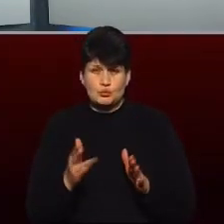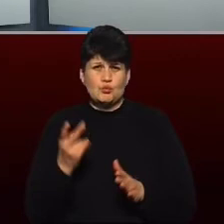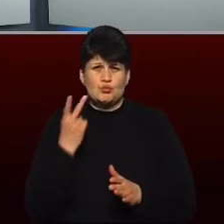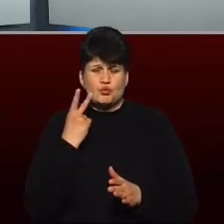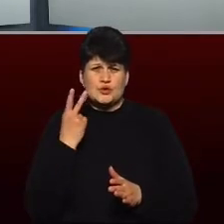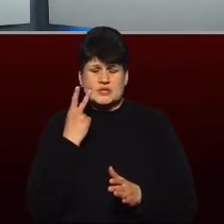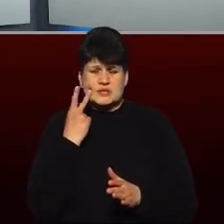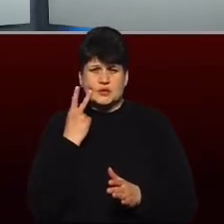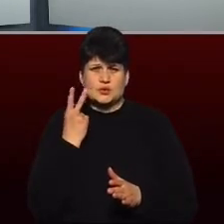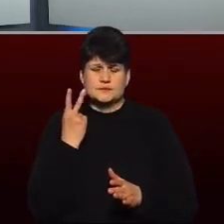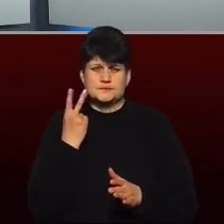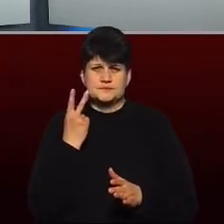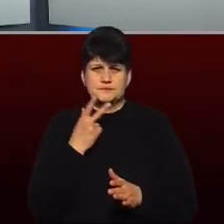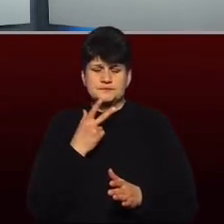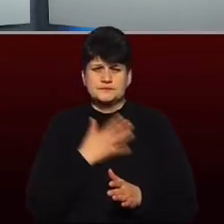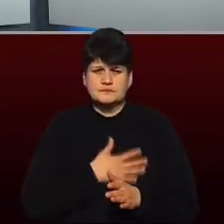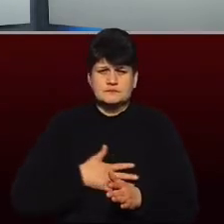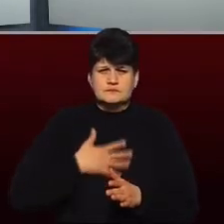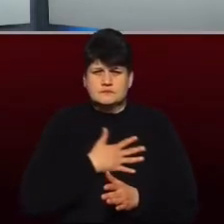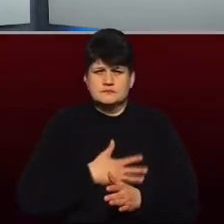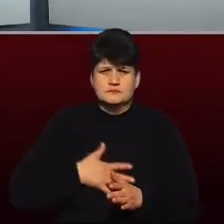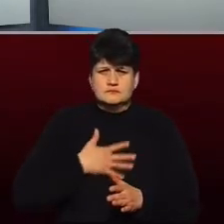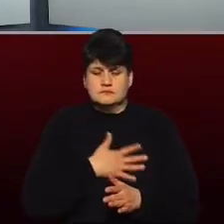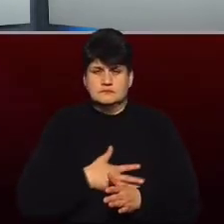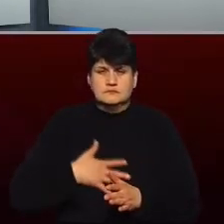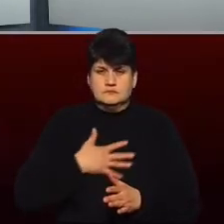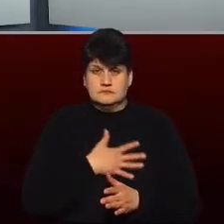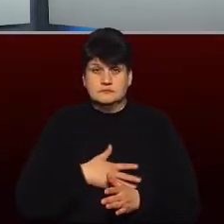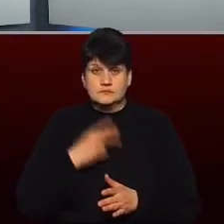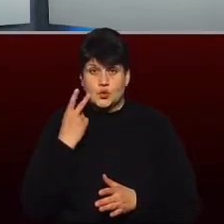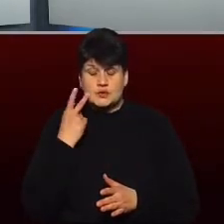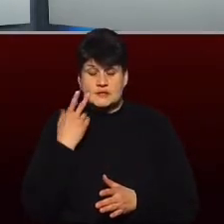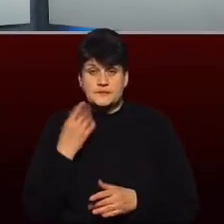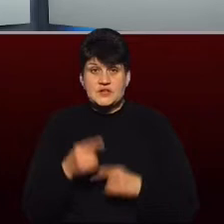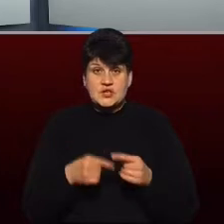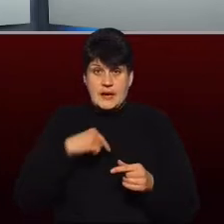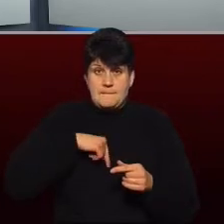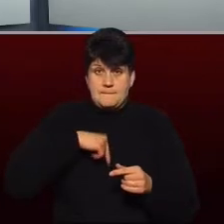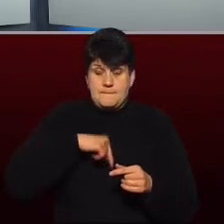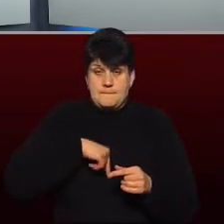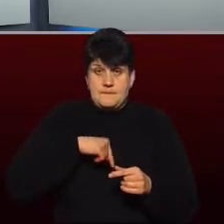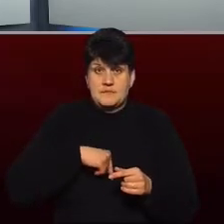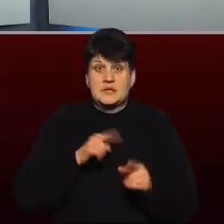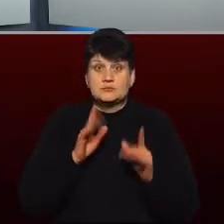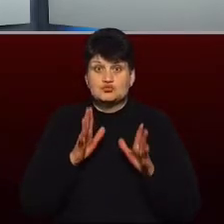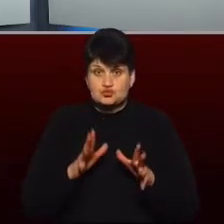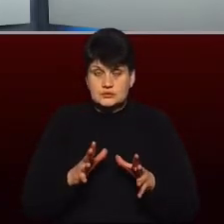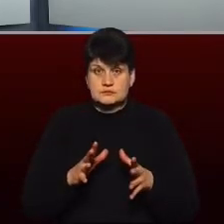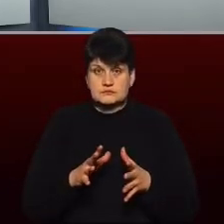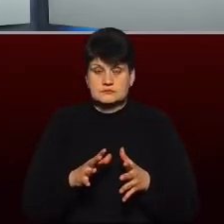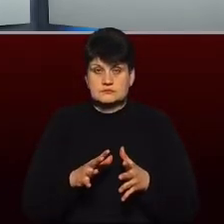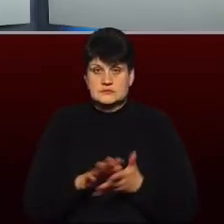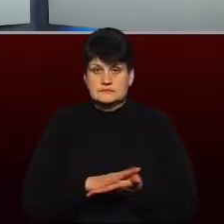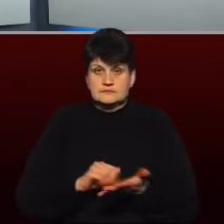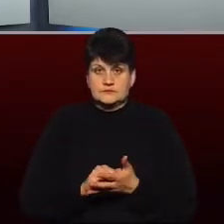тотально перебувати в стані дистресу, через механізми психосоматики ми будемо руйнувати самі себе.